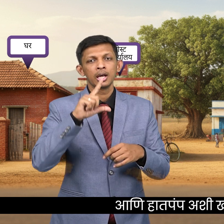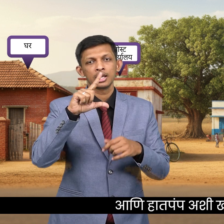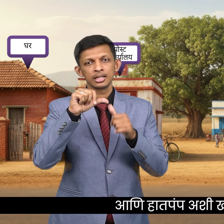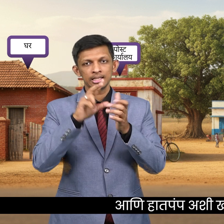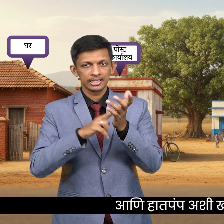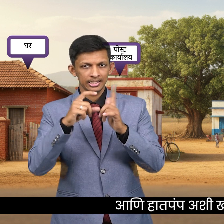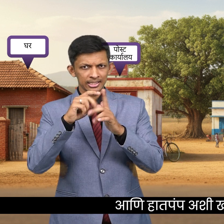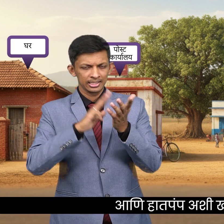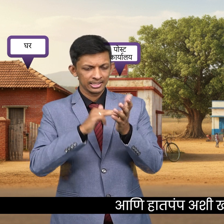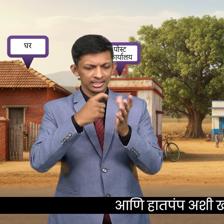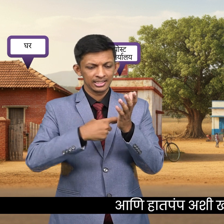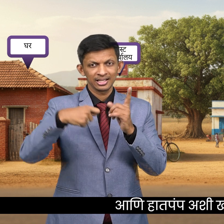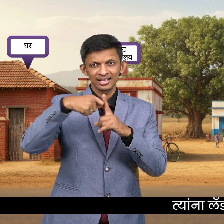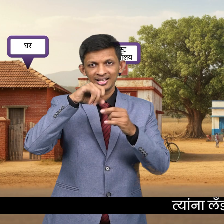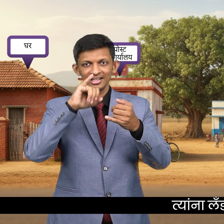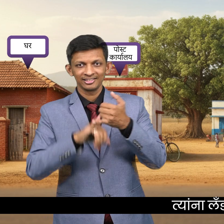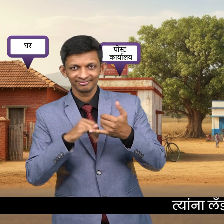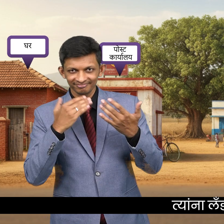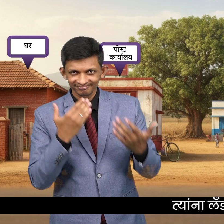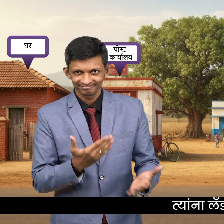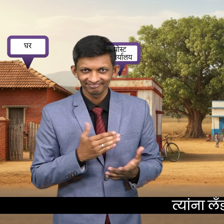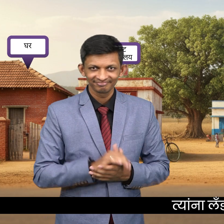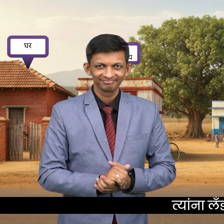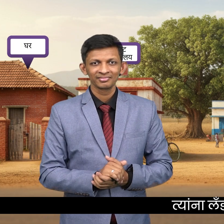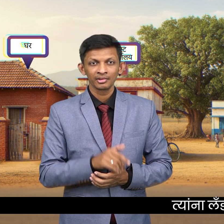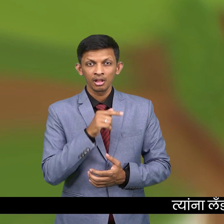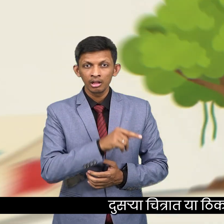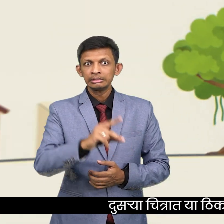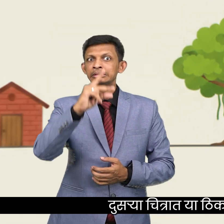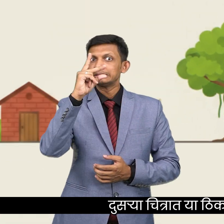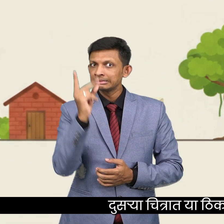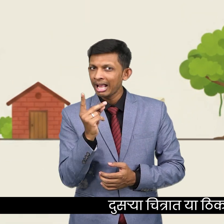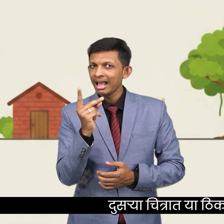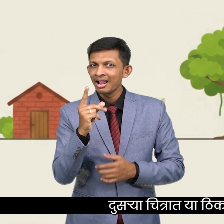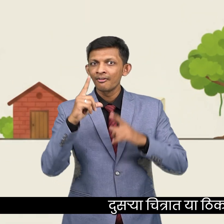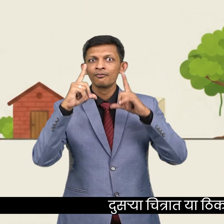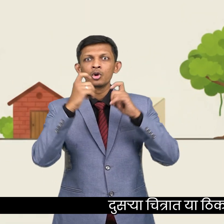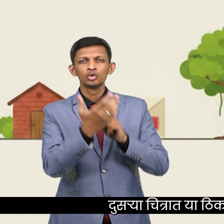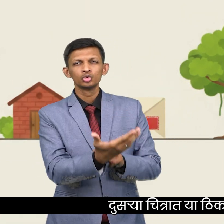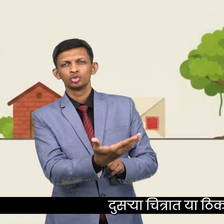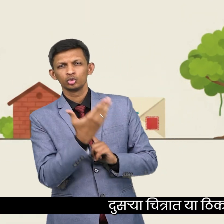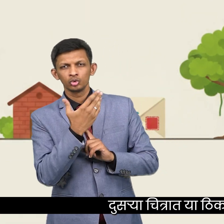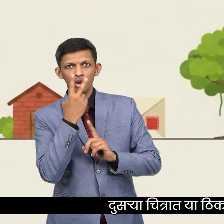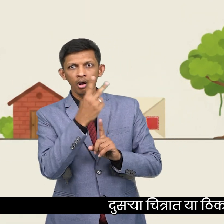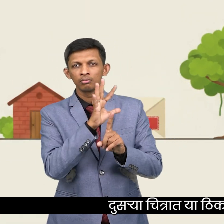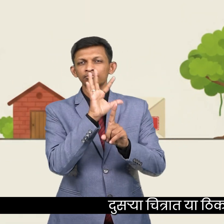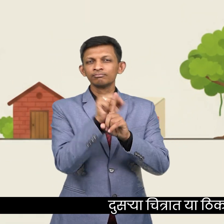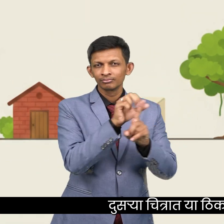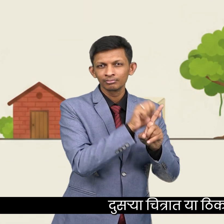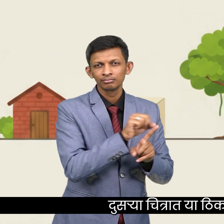खरी ठिकाणे दाखवली होती. त्यांना लँडमार्क म्हणतात. दुसऱ्या चित्रात या